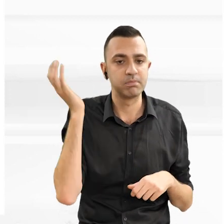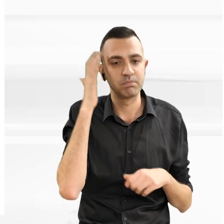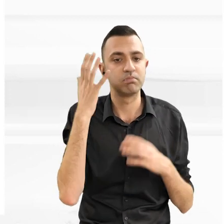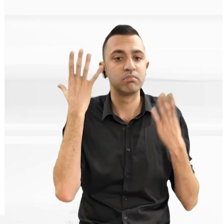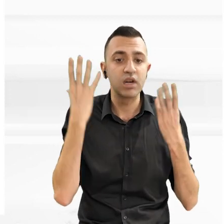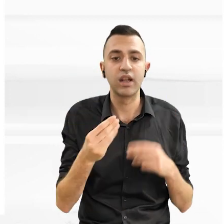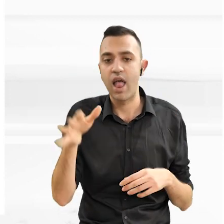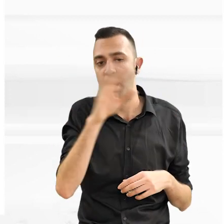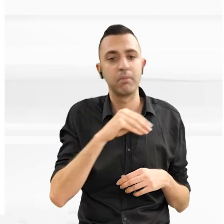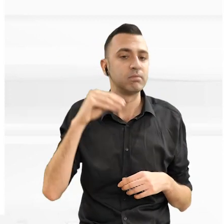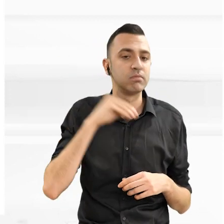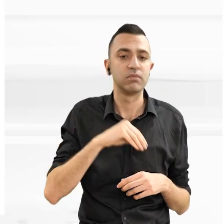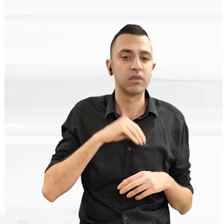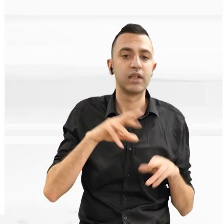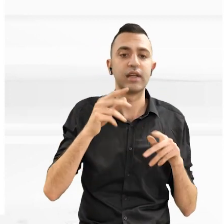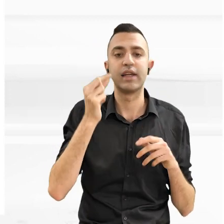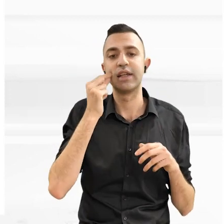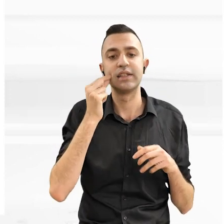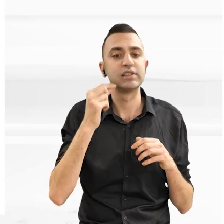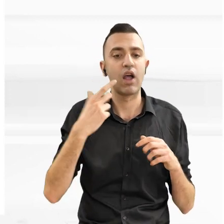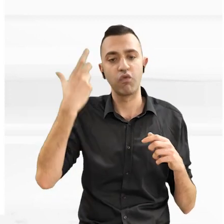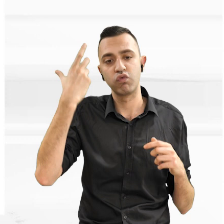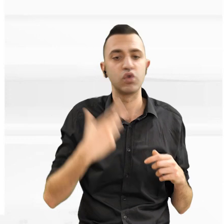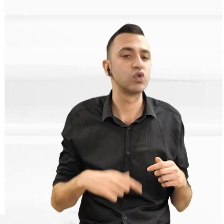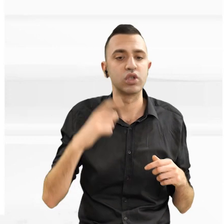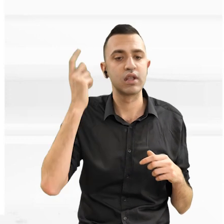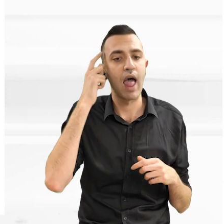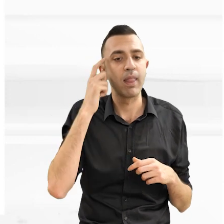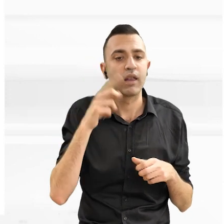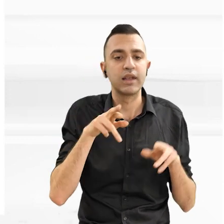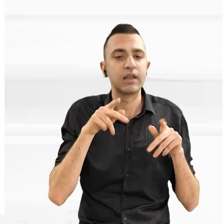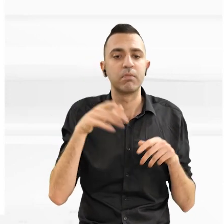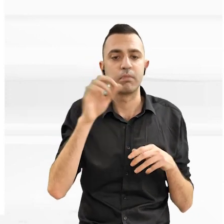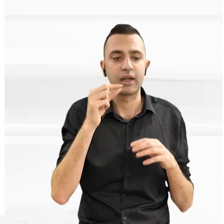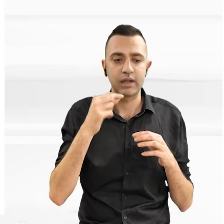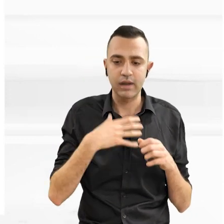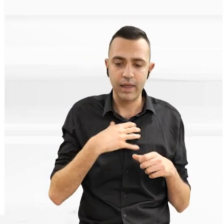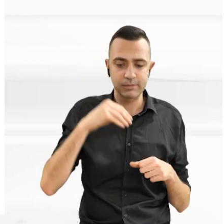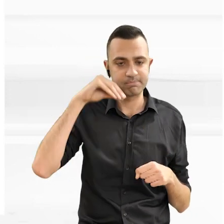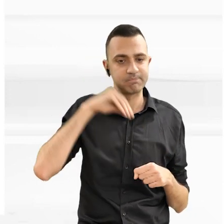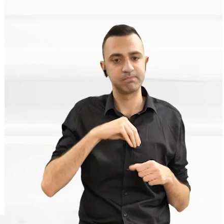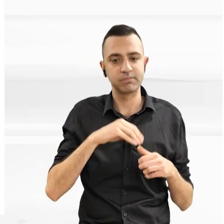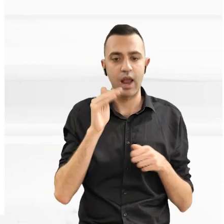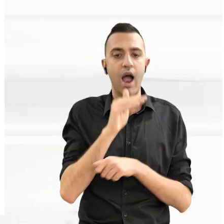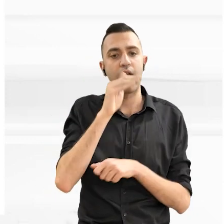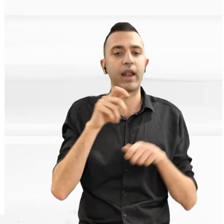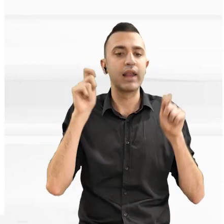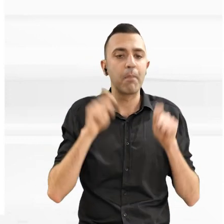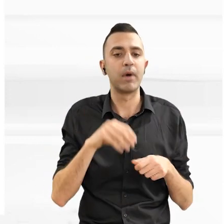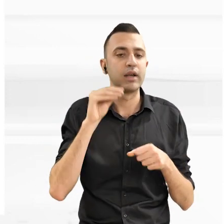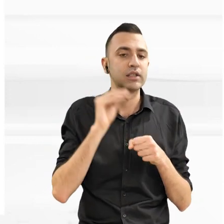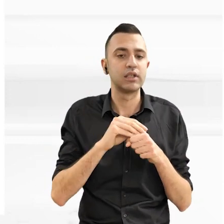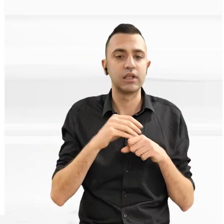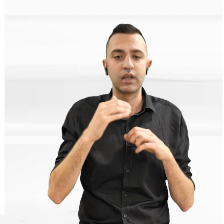sanılanın aksine insan vücudu en temelde yaşamak için yemeği başka bir deyişle yaşamsal işlevlerini yerine getirecek